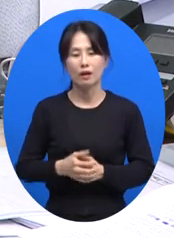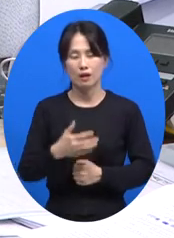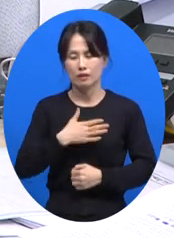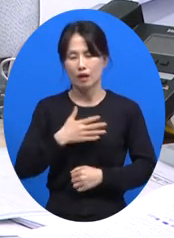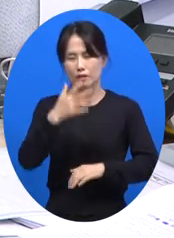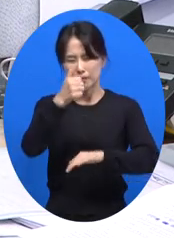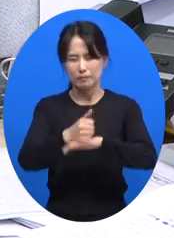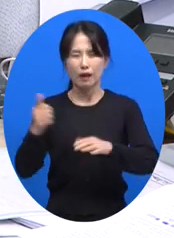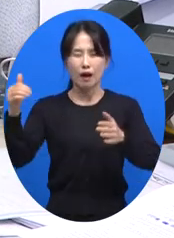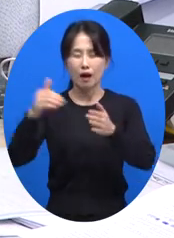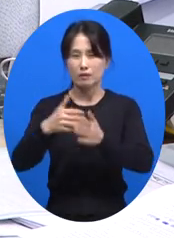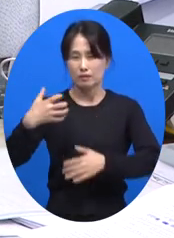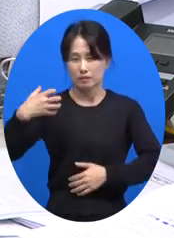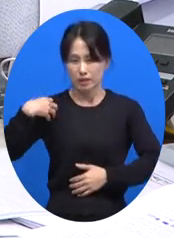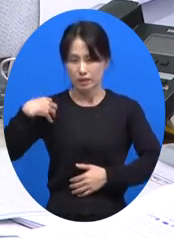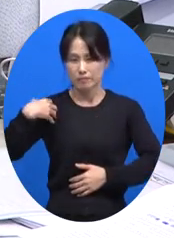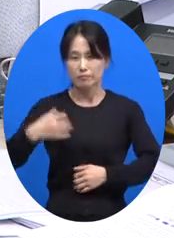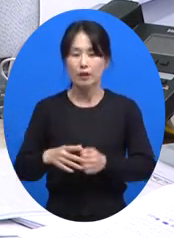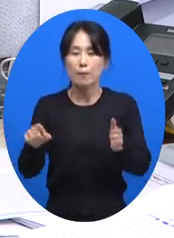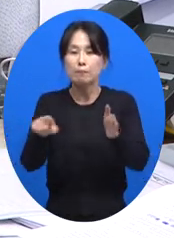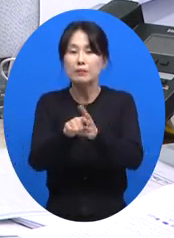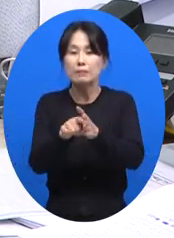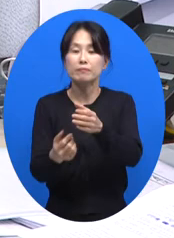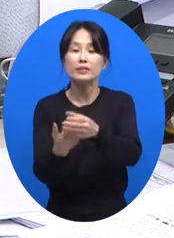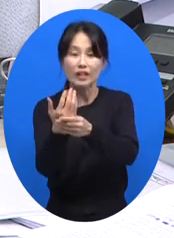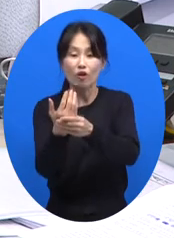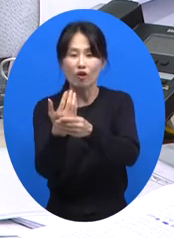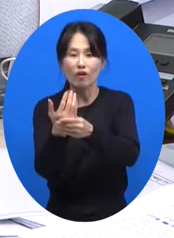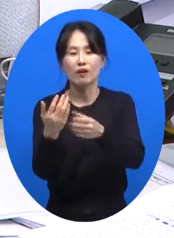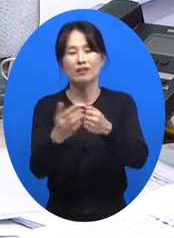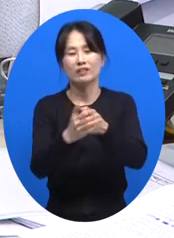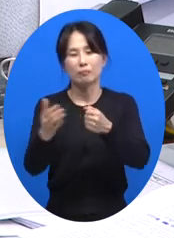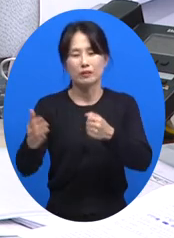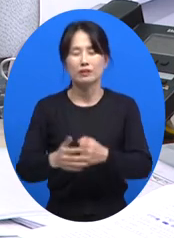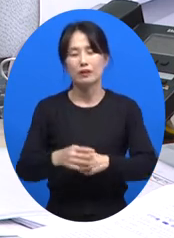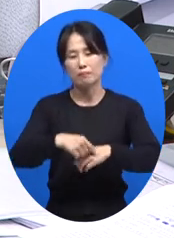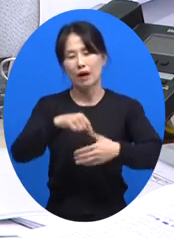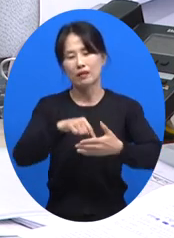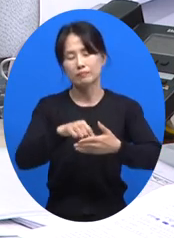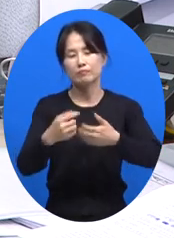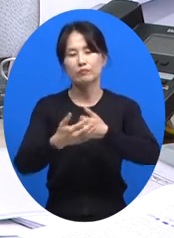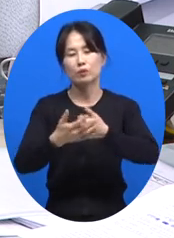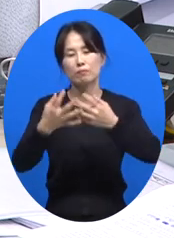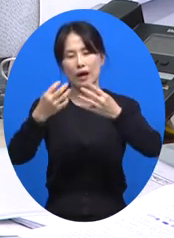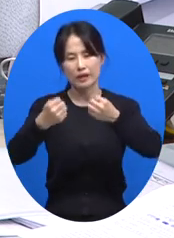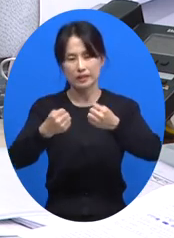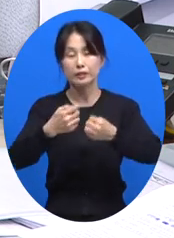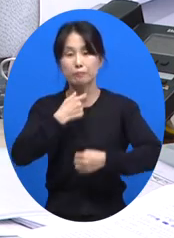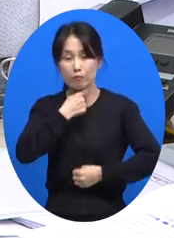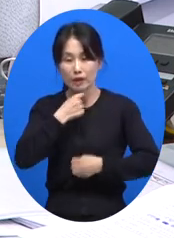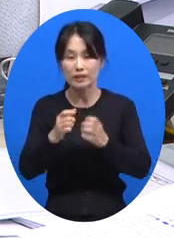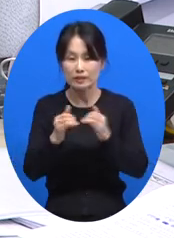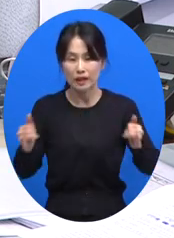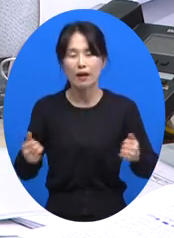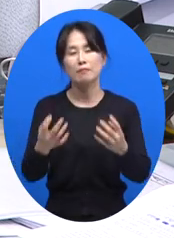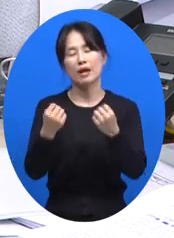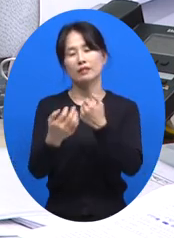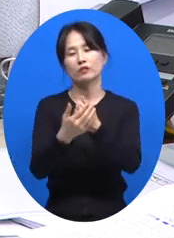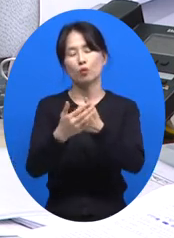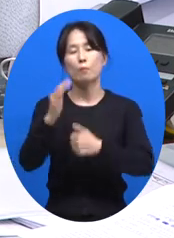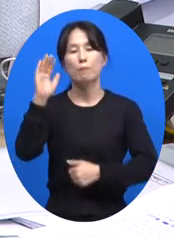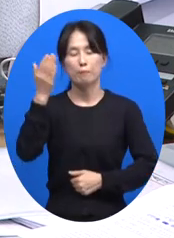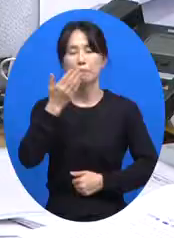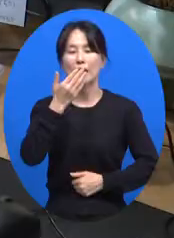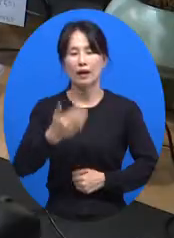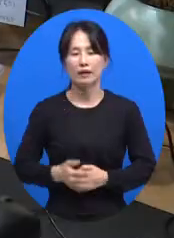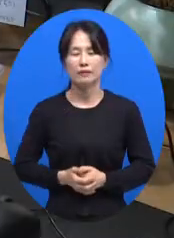끝까지 책임져준다라는 그런 믿음, 이런 것들이 좀 생기시기 때문에 심적으로 좀 도움을 많이 받고자 하는 분들은 많은 도움이